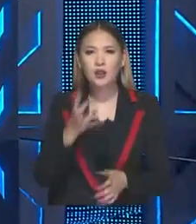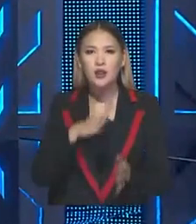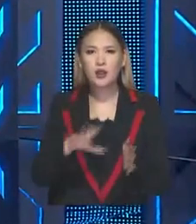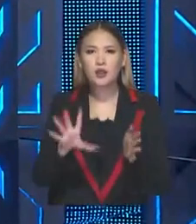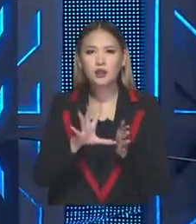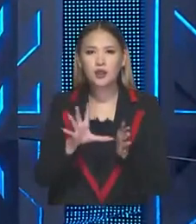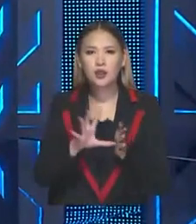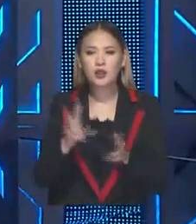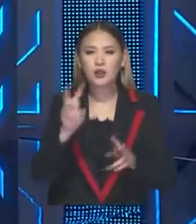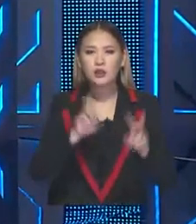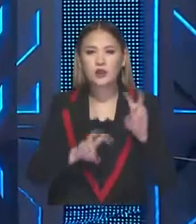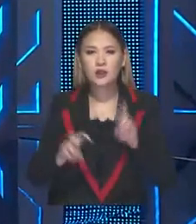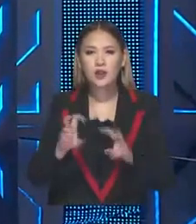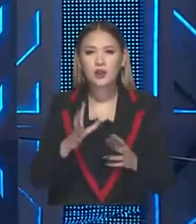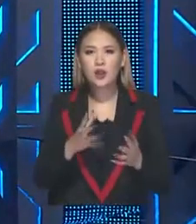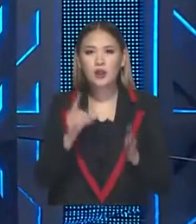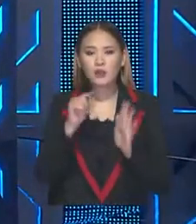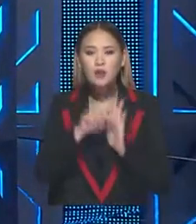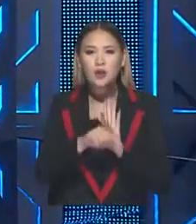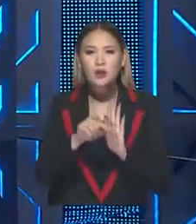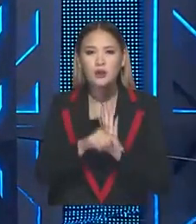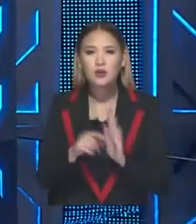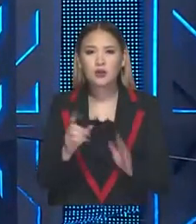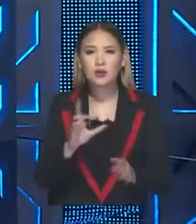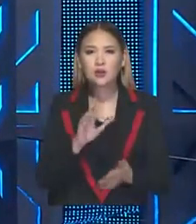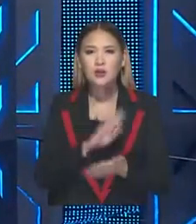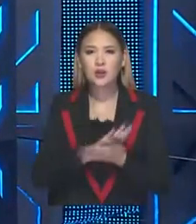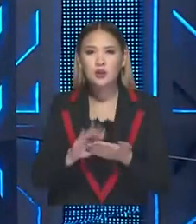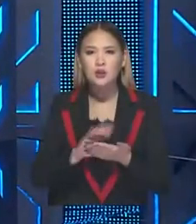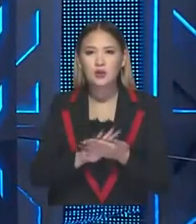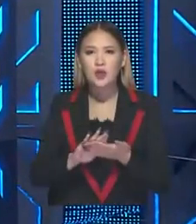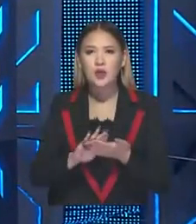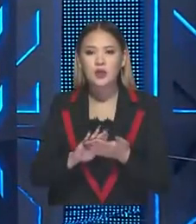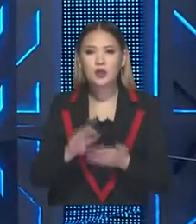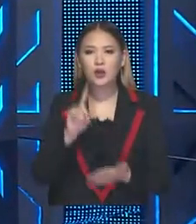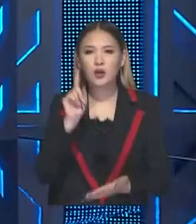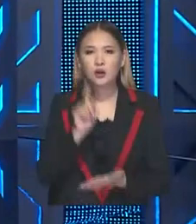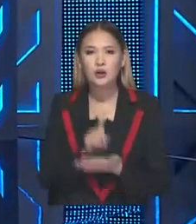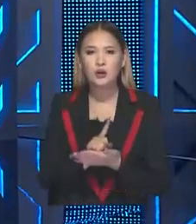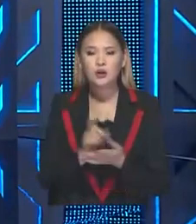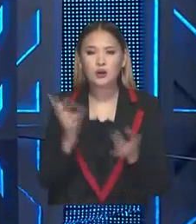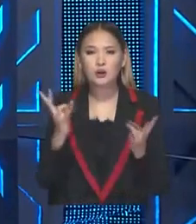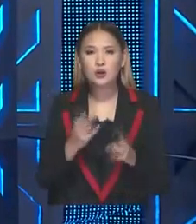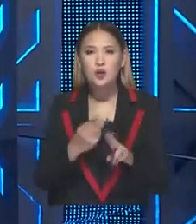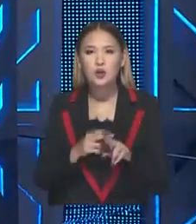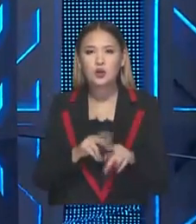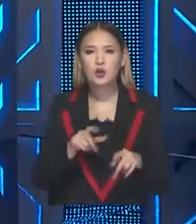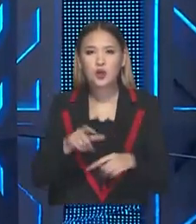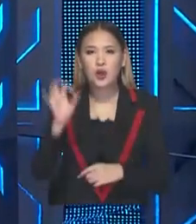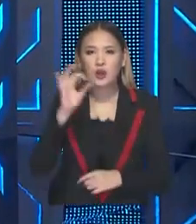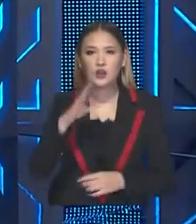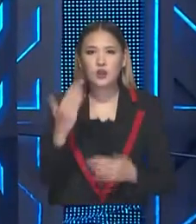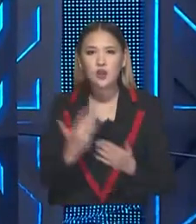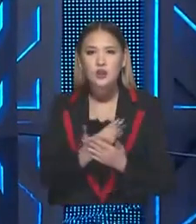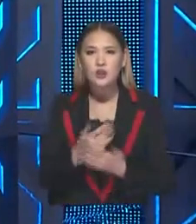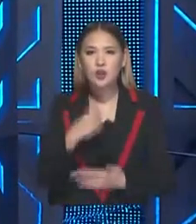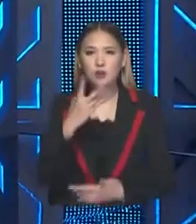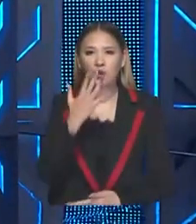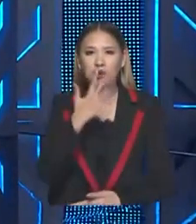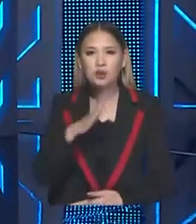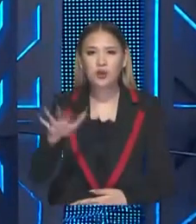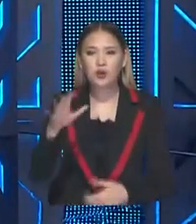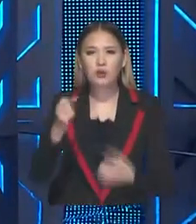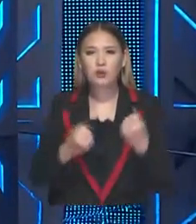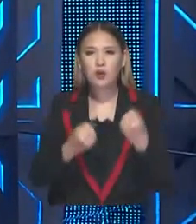техникаға іздеу салынбаған әрі кедендік тазартудан өтуі тиіс. Жолдауда айтылған жаңалық шетел